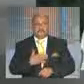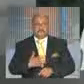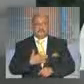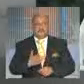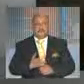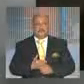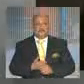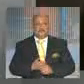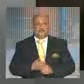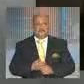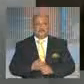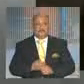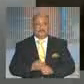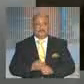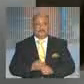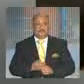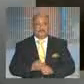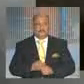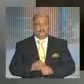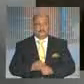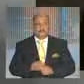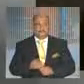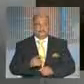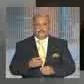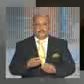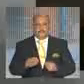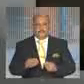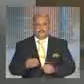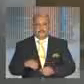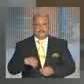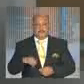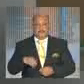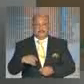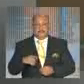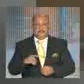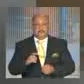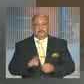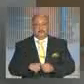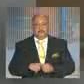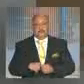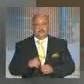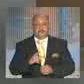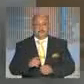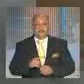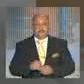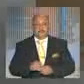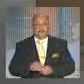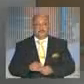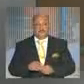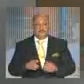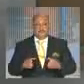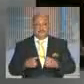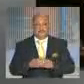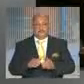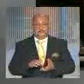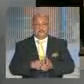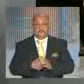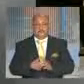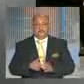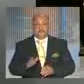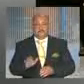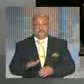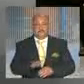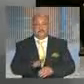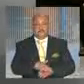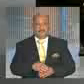عرض رائع جدا. عرض موسيقي الأول من نوعه بمدينة قفصة، رحلة وردية على بساط أحلى النغمات